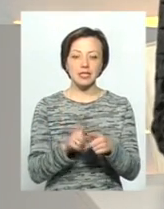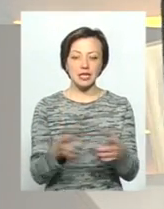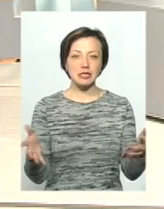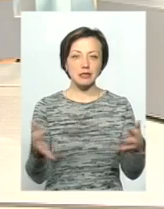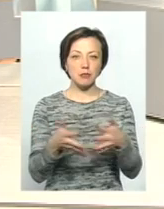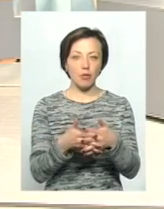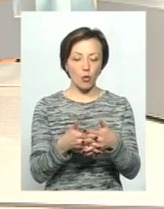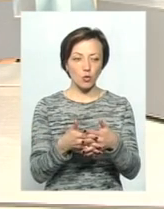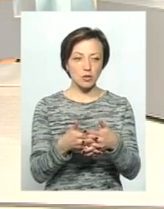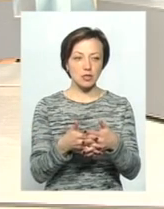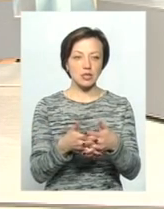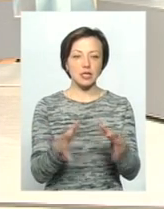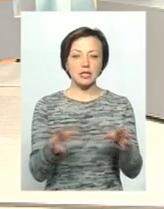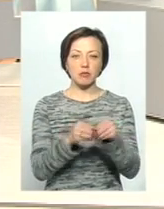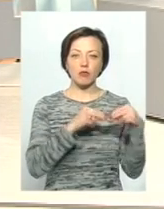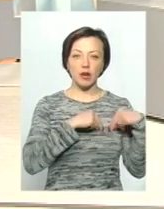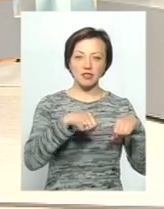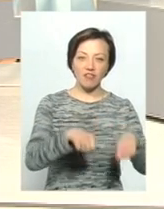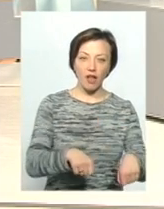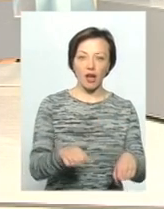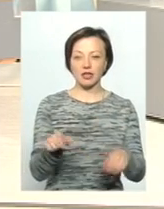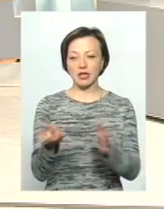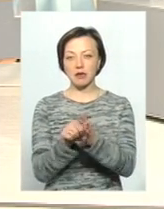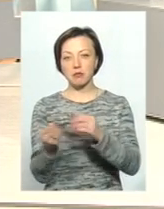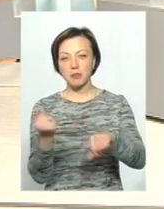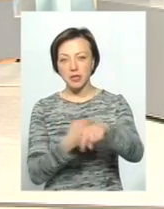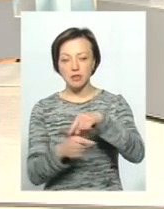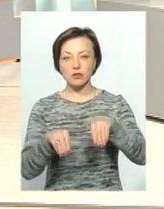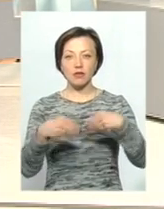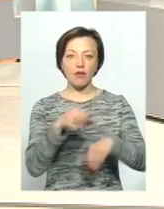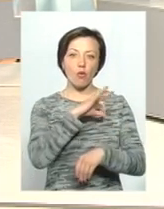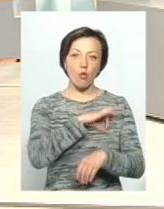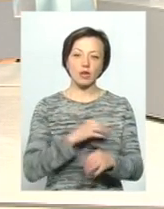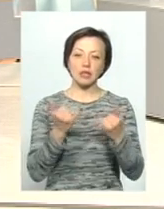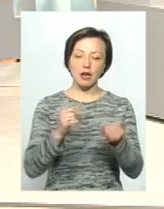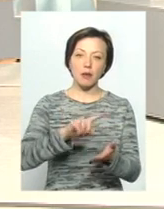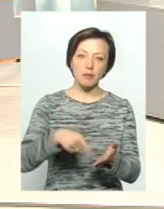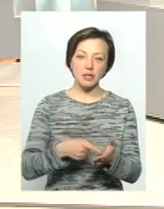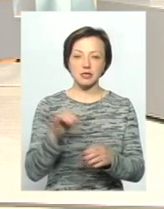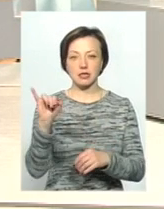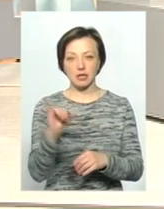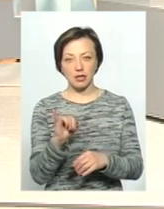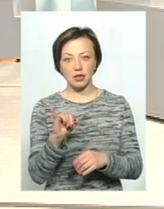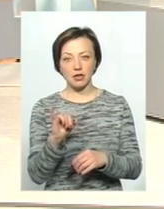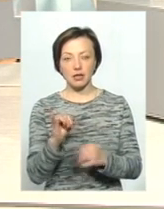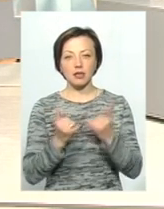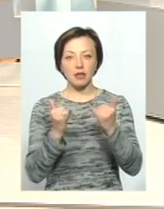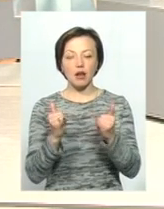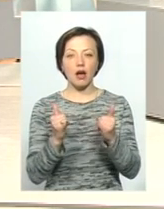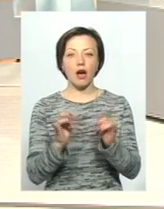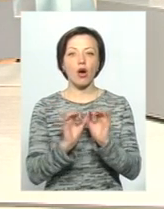симбіоз співпраці влади і бізнесу приносив користь і для міста, і для